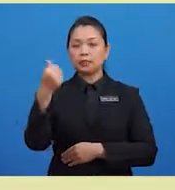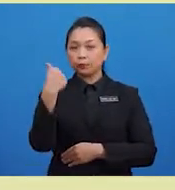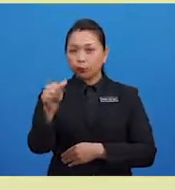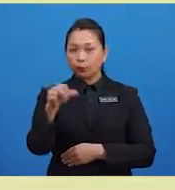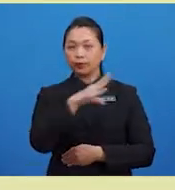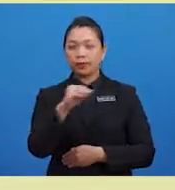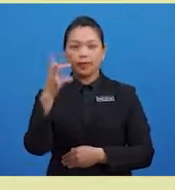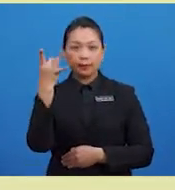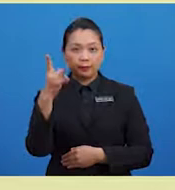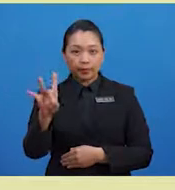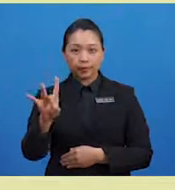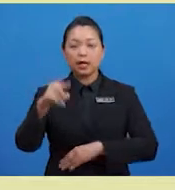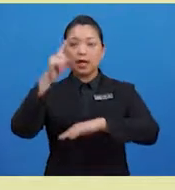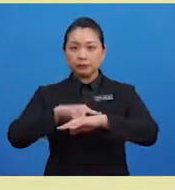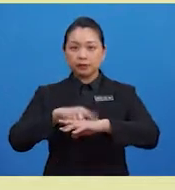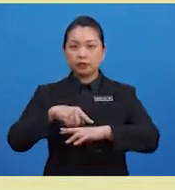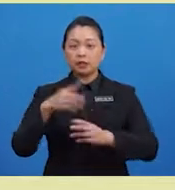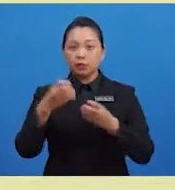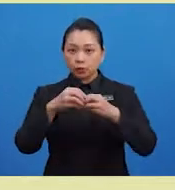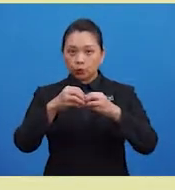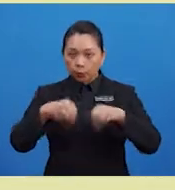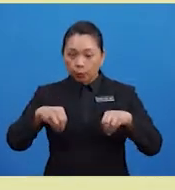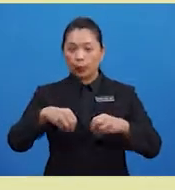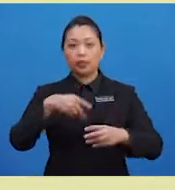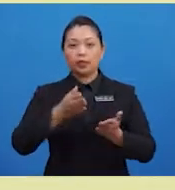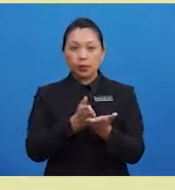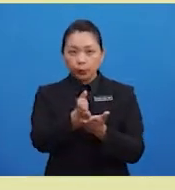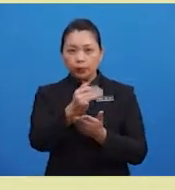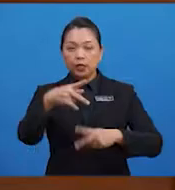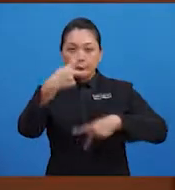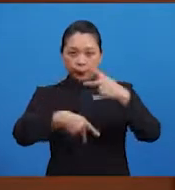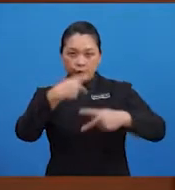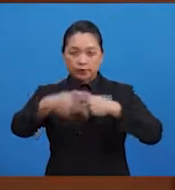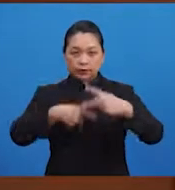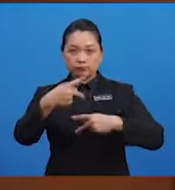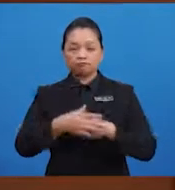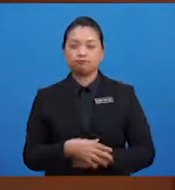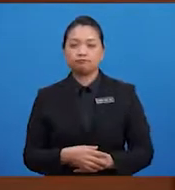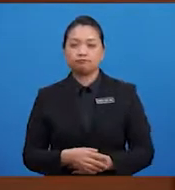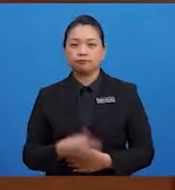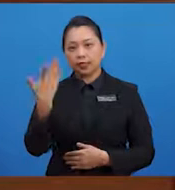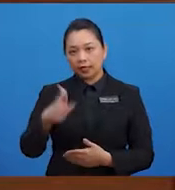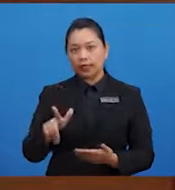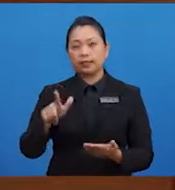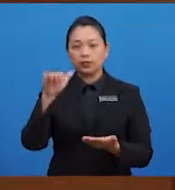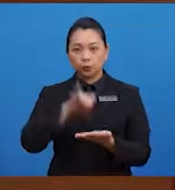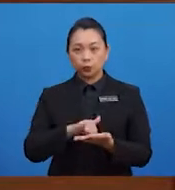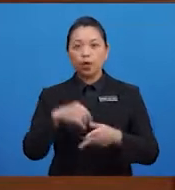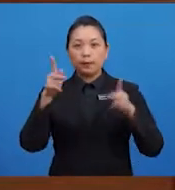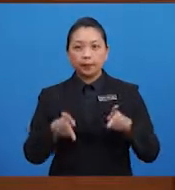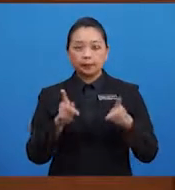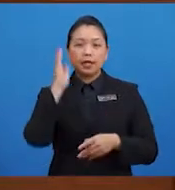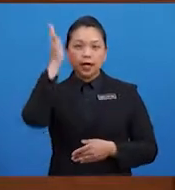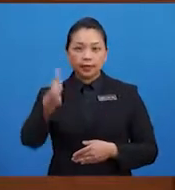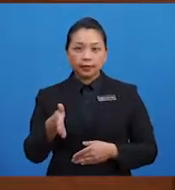ke-18 semasa telur melalui proses pengeraman di dalam setter. Selain itu, pelajar juga